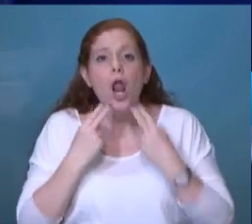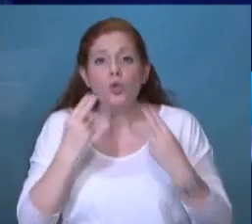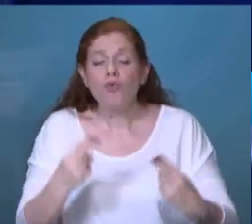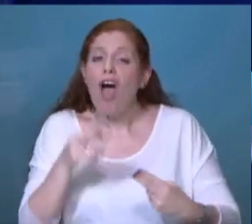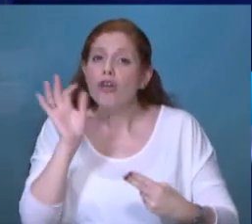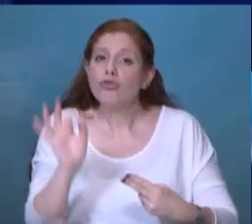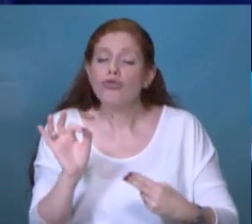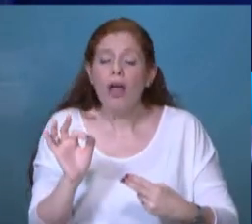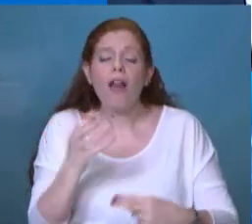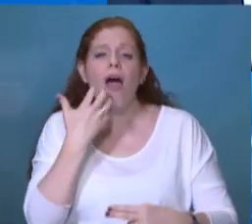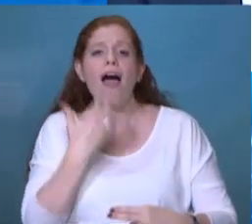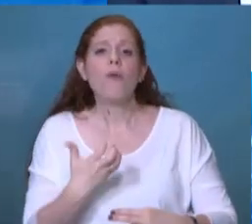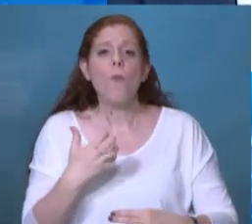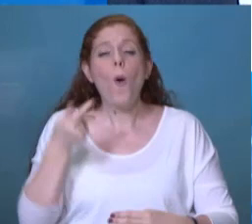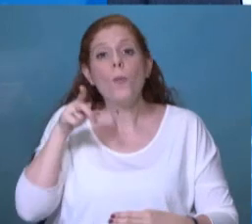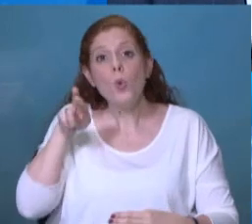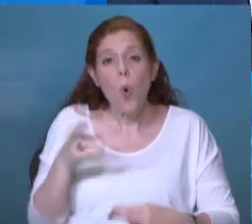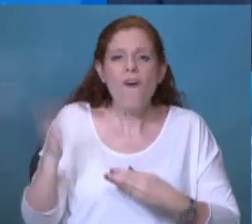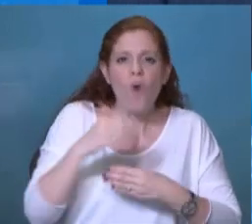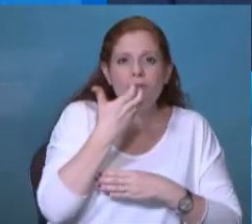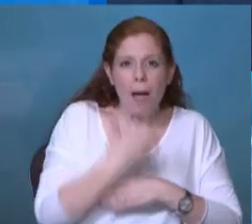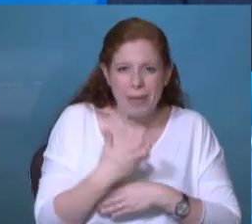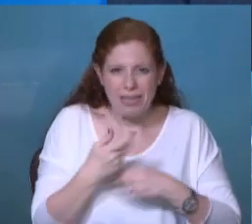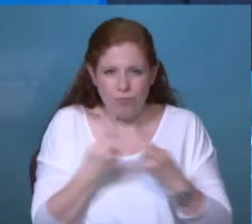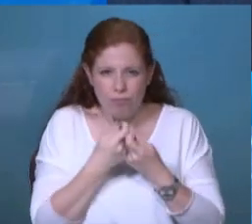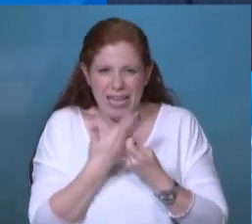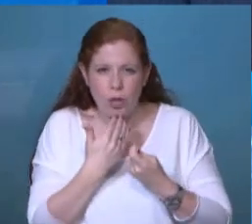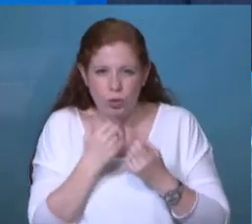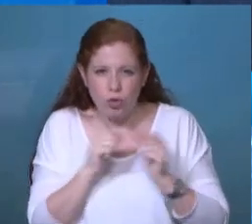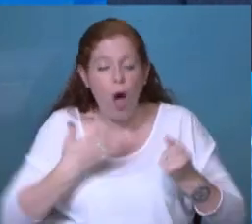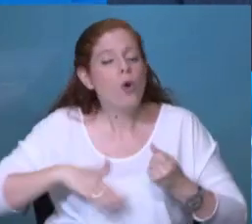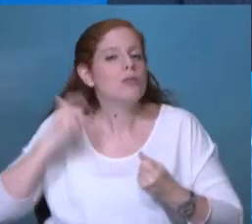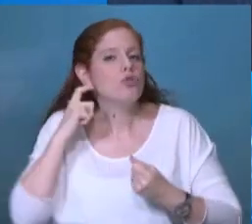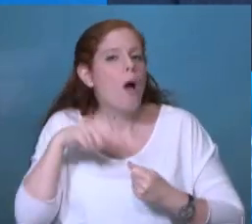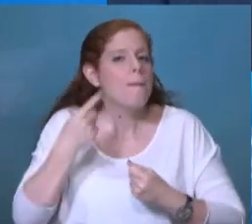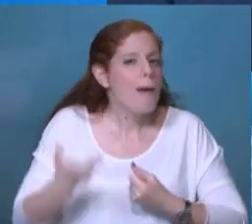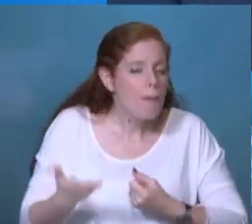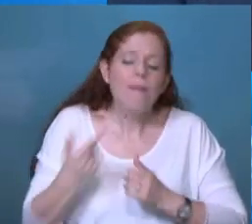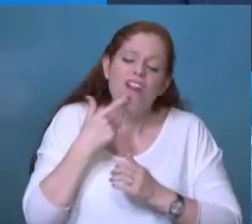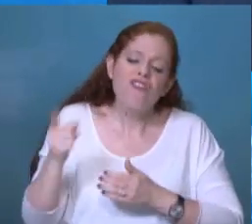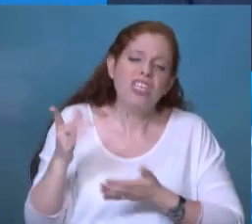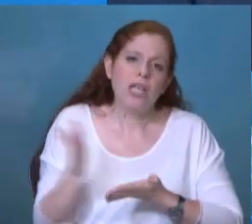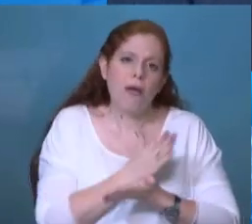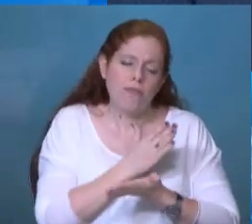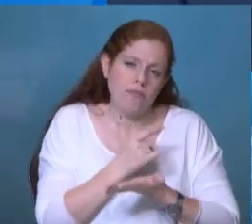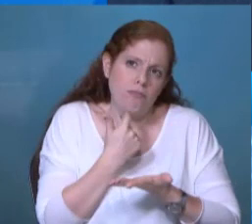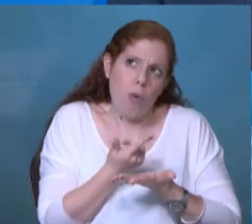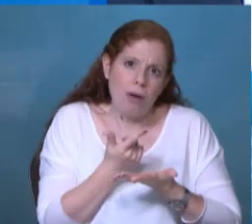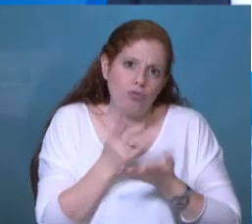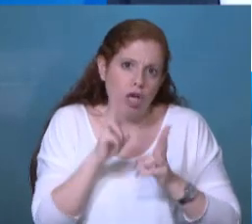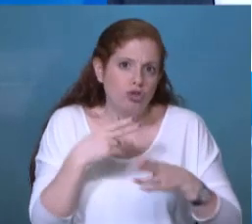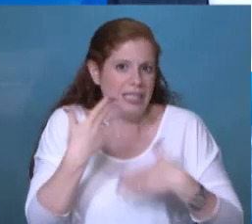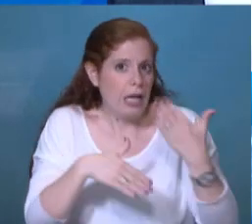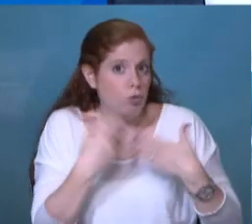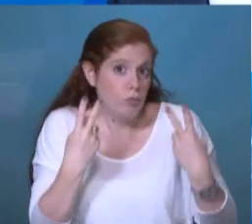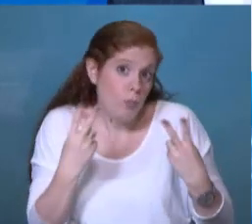האדמו"ר מגור ורבנים נוספים ביהדות התורה. רוצים לשמוע מה הם אומרים, ולפי זה הם טוענים שישנה התקדמות משמעותית.